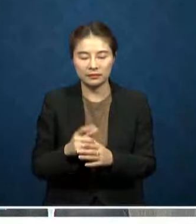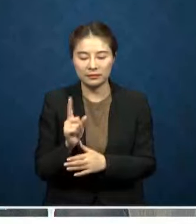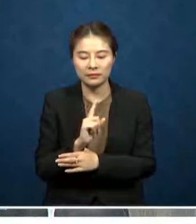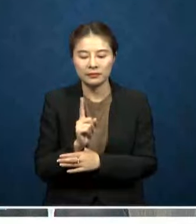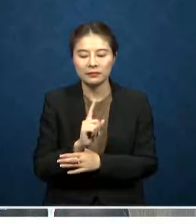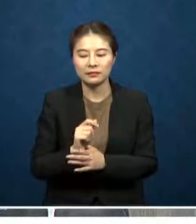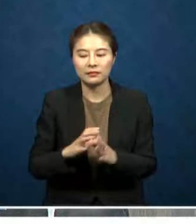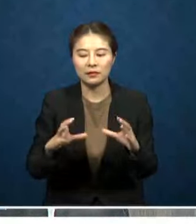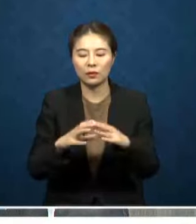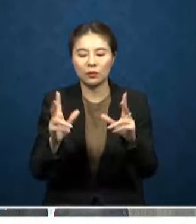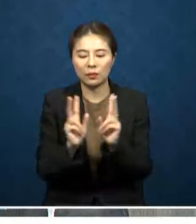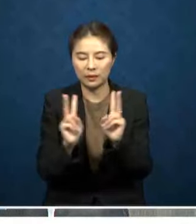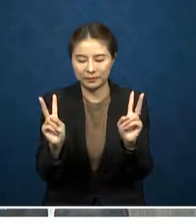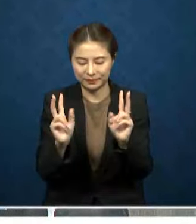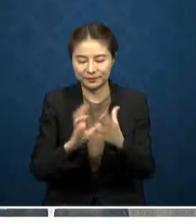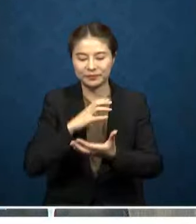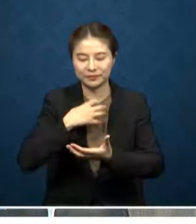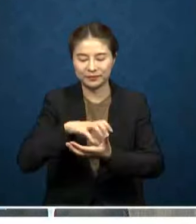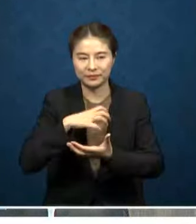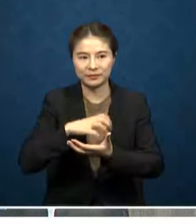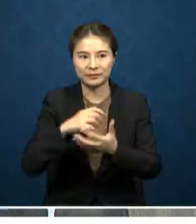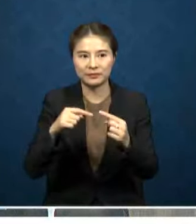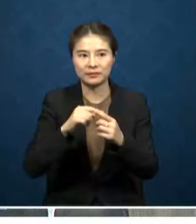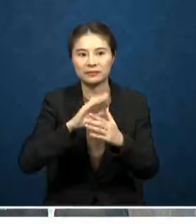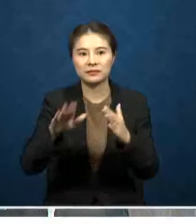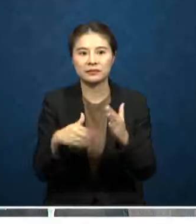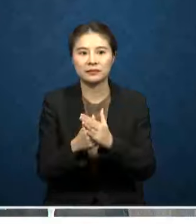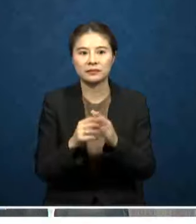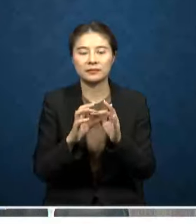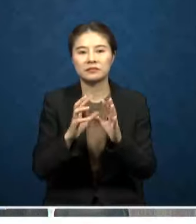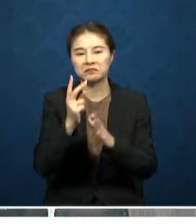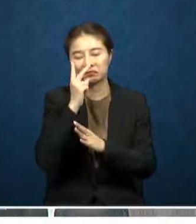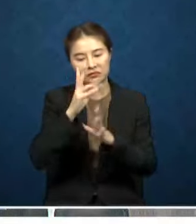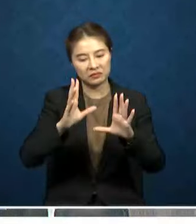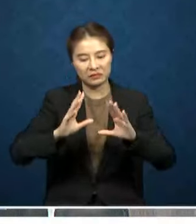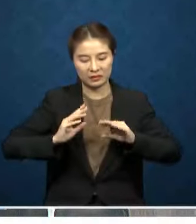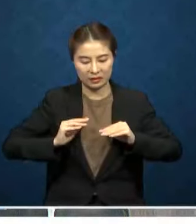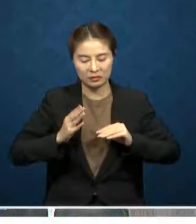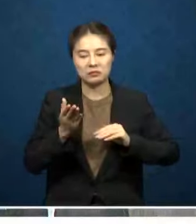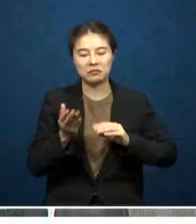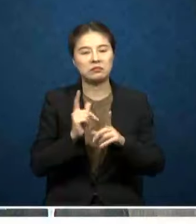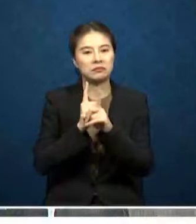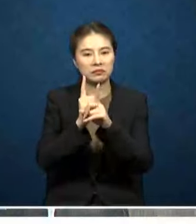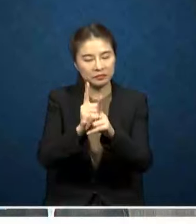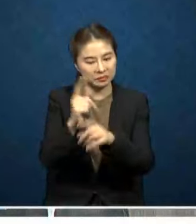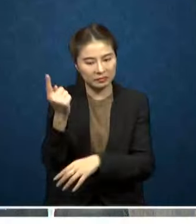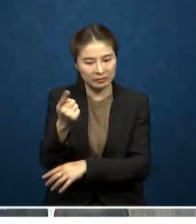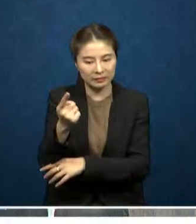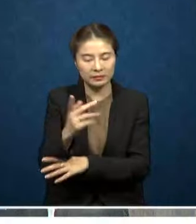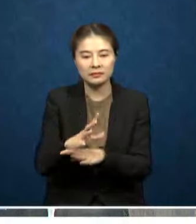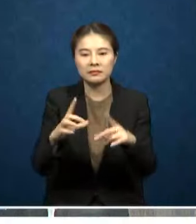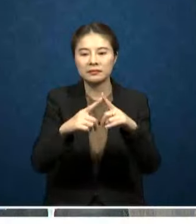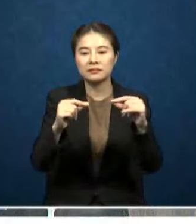กรรมาธิการท่านได้ไปศึกษามาทุกเรื่องที่ท่านศึกษามานี้เห็นด้วยทั้งหมดเลยครับซึ่งจริงๆแล้วมันก็ไม่ใช่เรื่อง